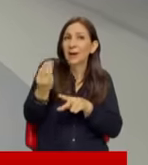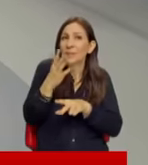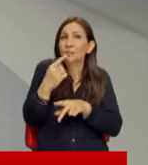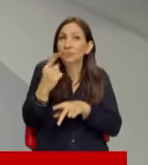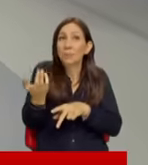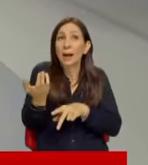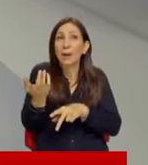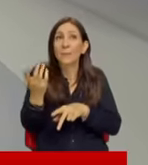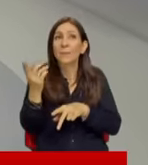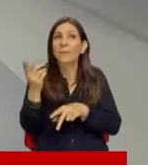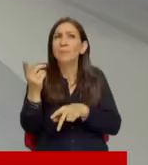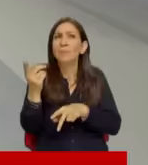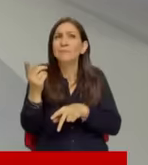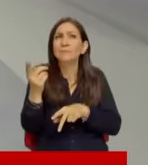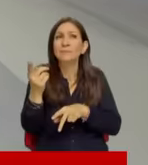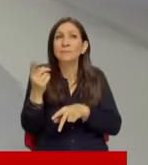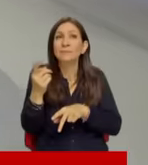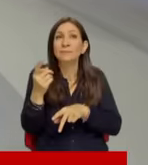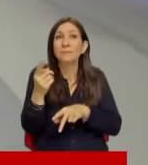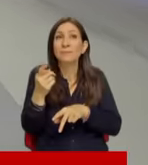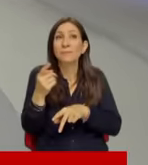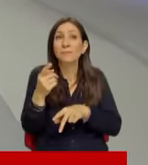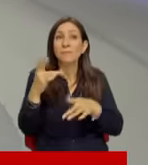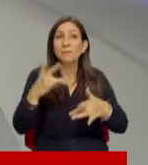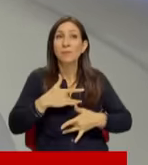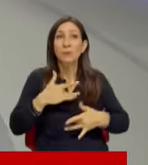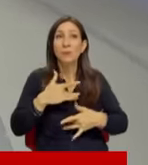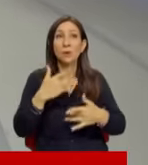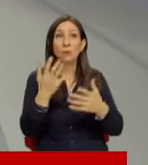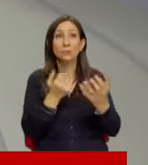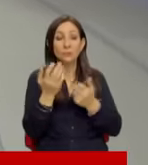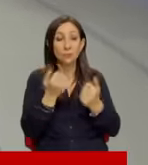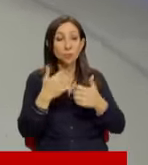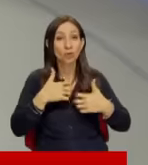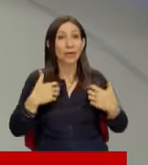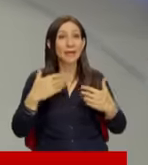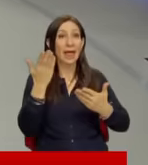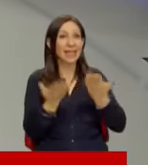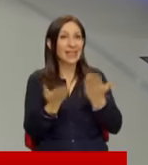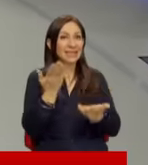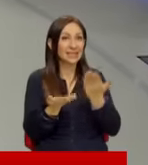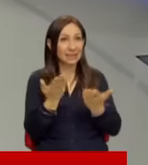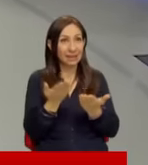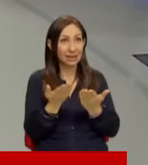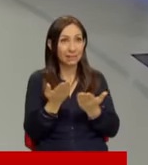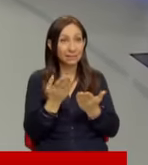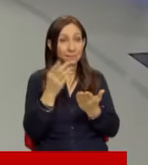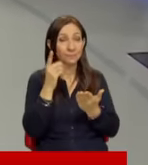dedin ama neydi? İki kat arttı mesela. Tüketici güven endeksine